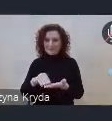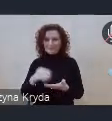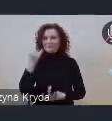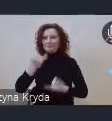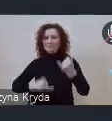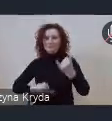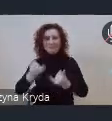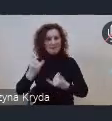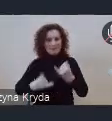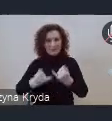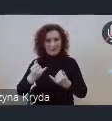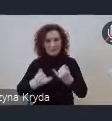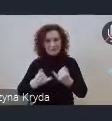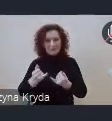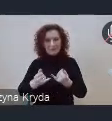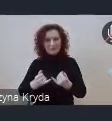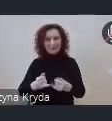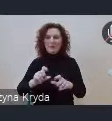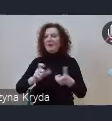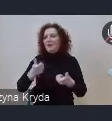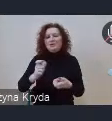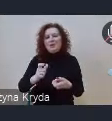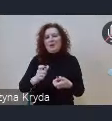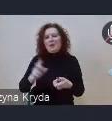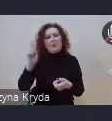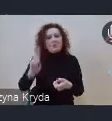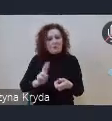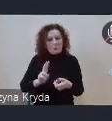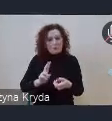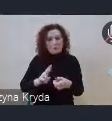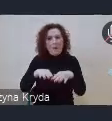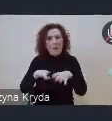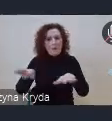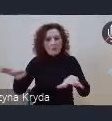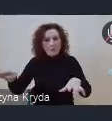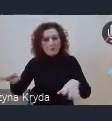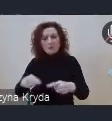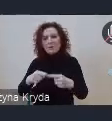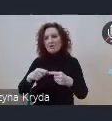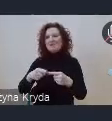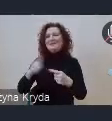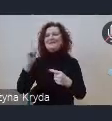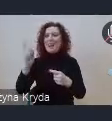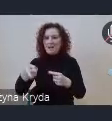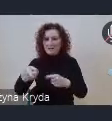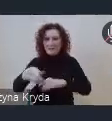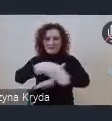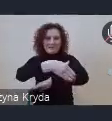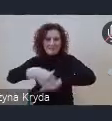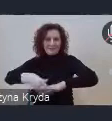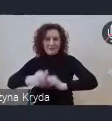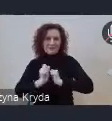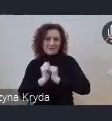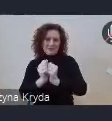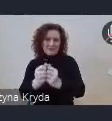podległa jednostka Publiczna podlegające ustawie deleguje jakieś zadania realizuje zleca zadania na zewnątrz rozumiem